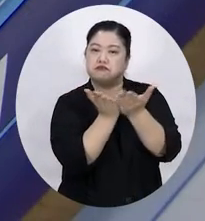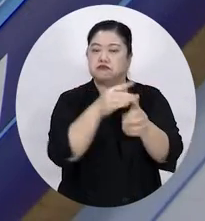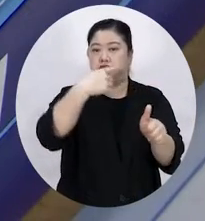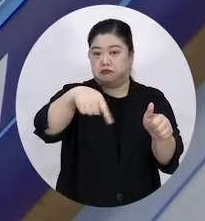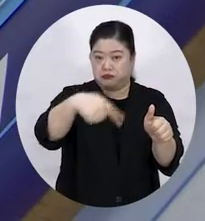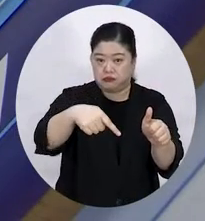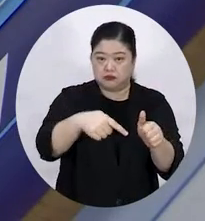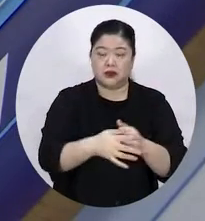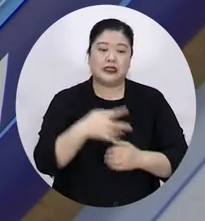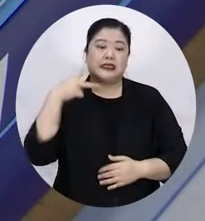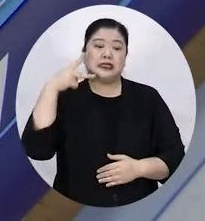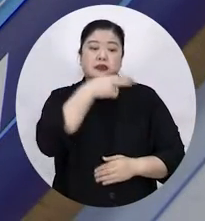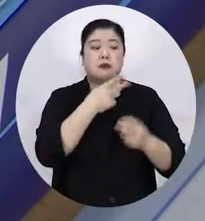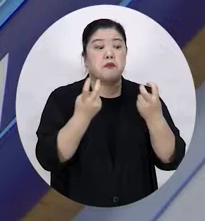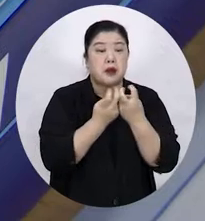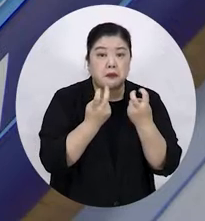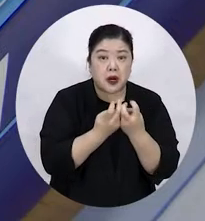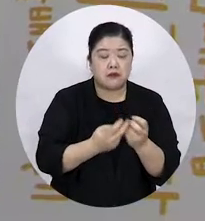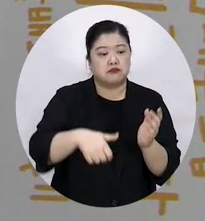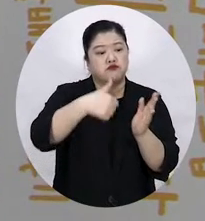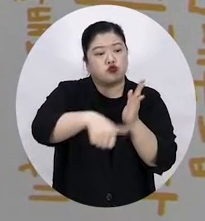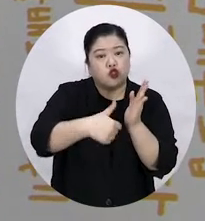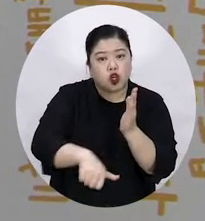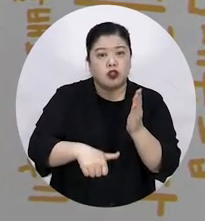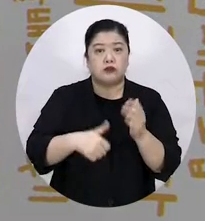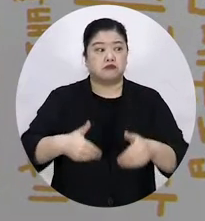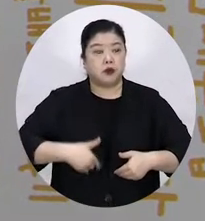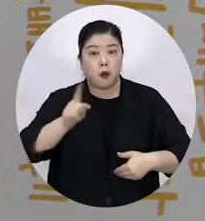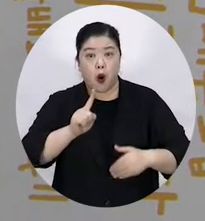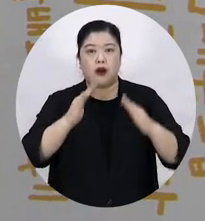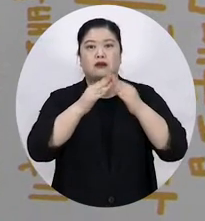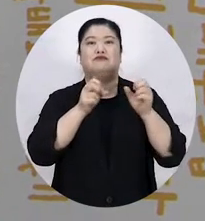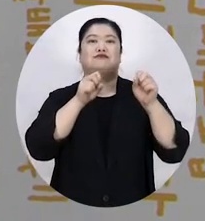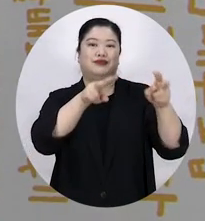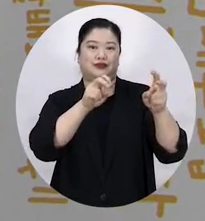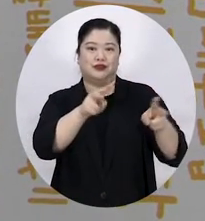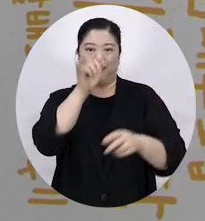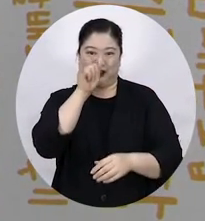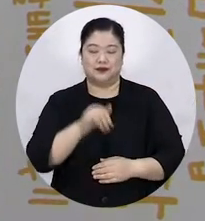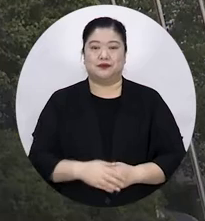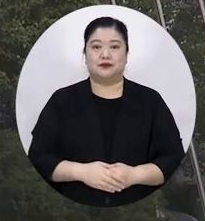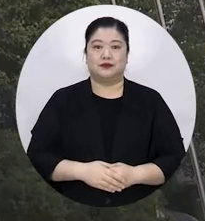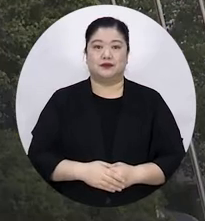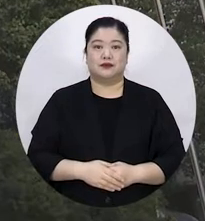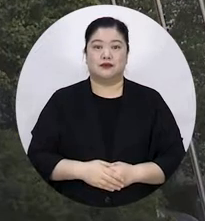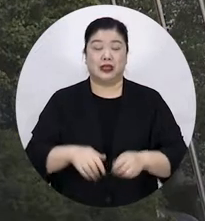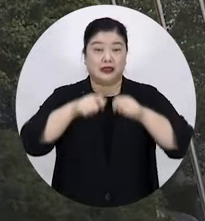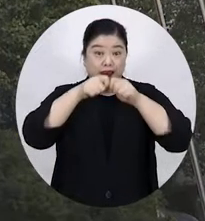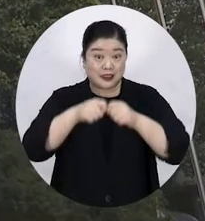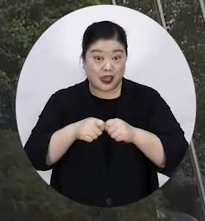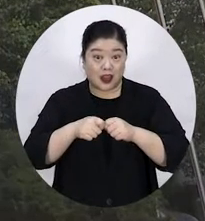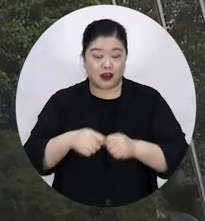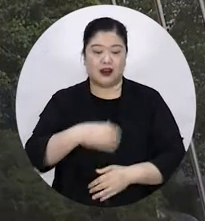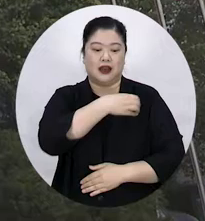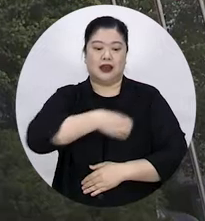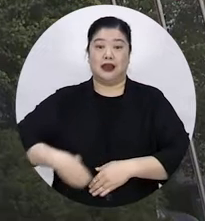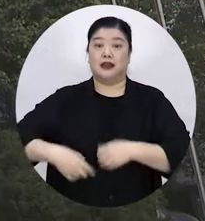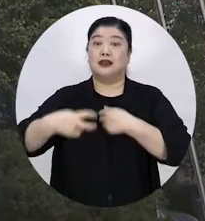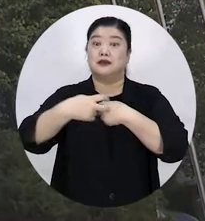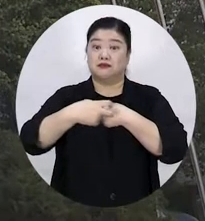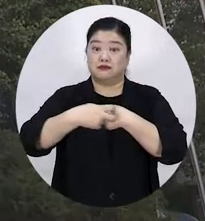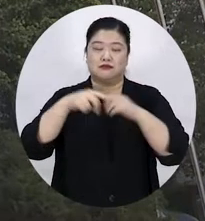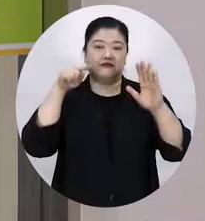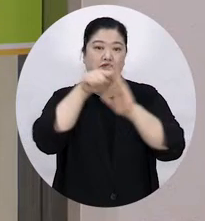진행하며 금연 보조제, 금연 물품 등을 택배로 보내줍니다. 보다 자세한 사항은 강서구 보건소